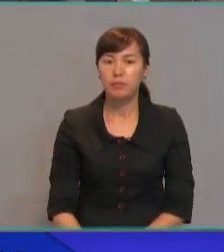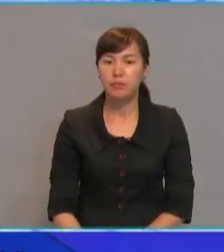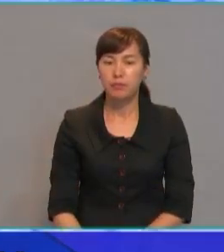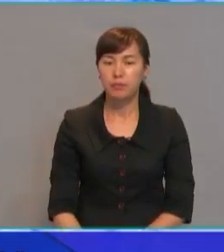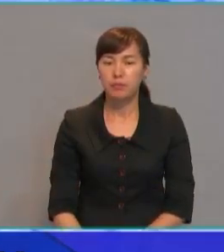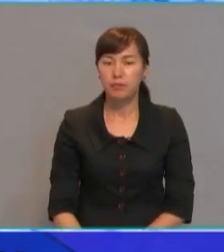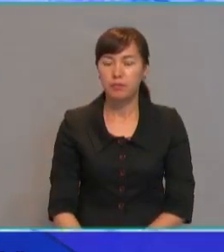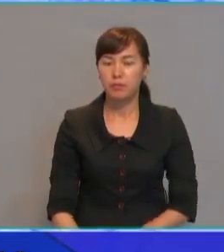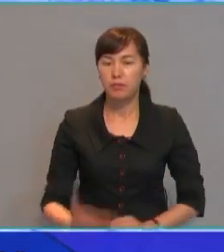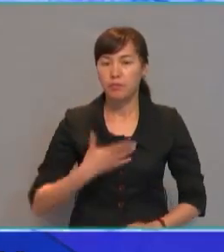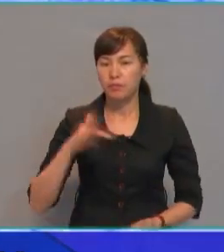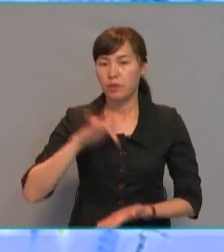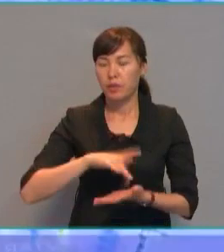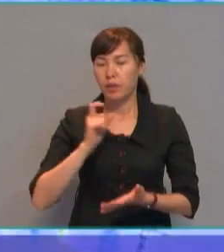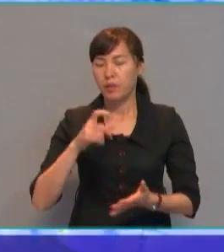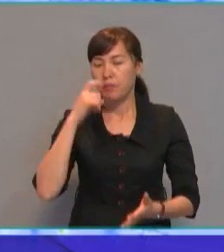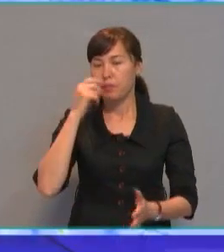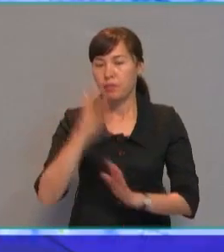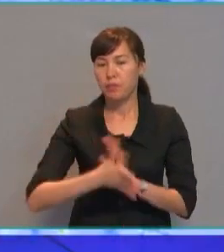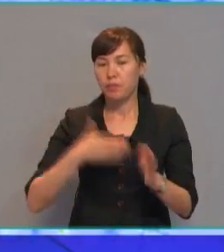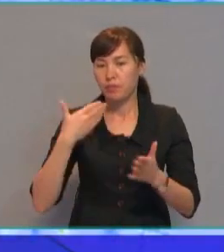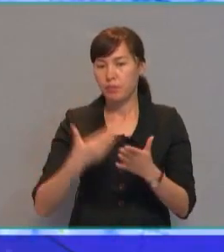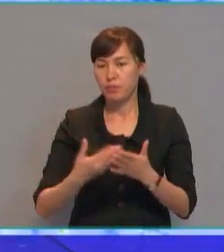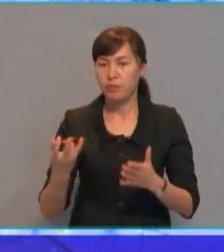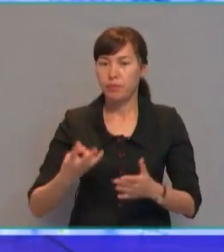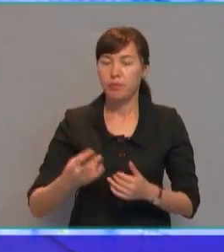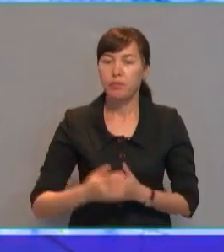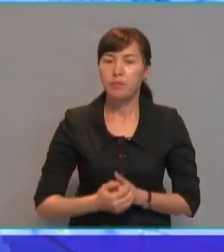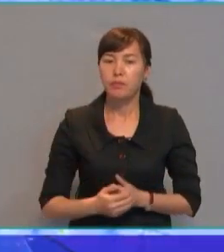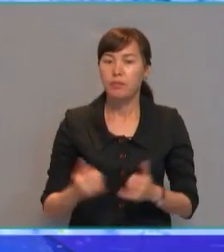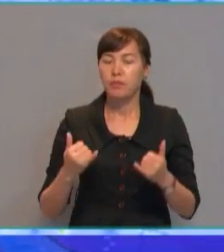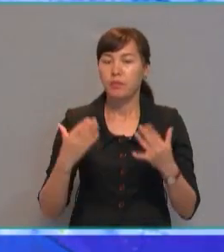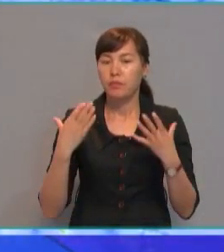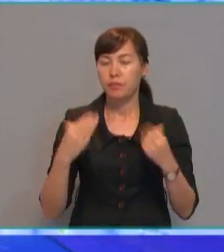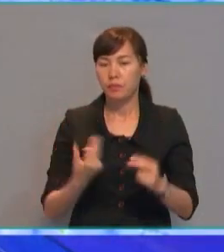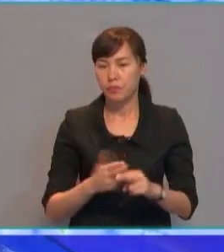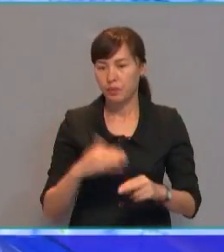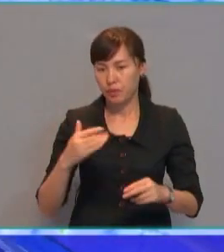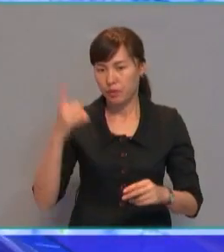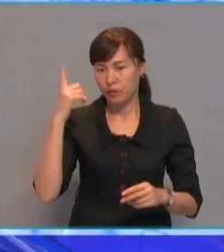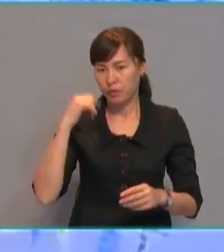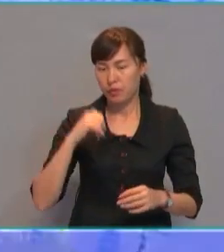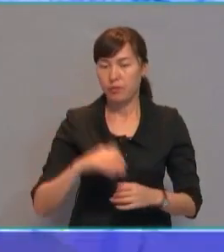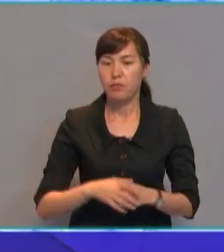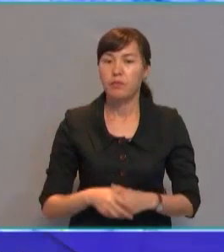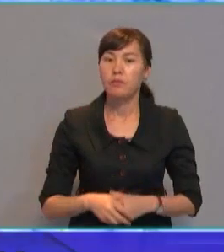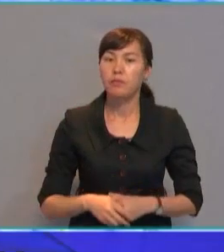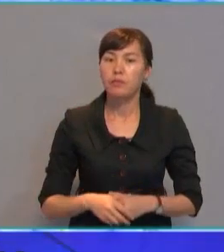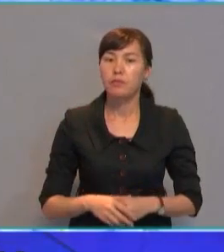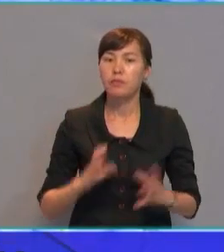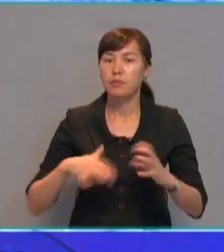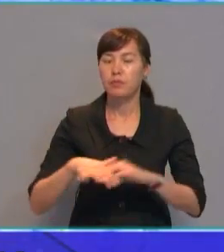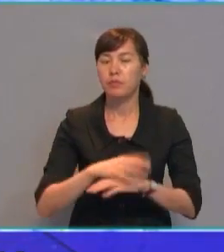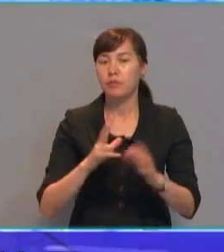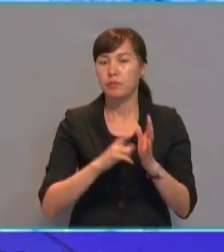қалан тұрғындары бұның түсіністікпен қарау керек деп мен ойлаймын. Қазіргі таңда өздеріңіз көріп жатсыздар,